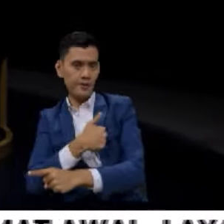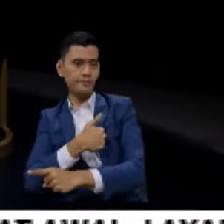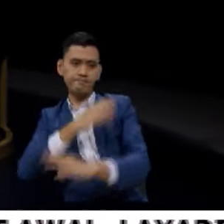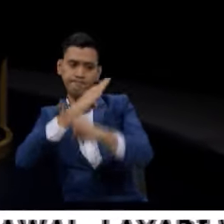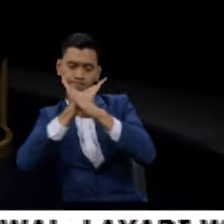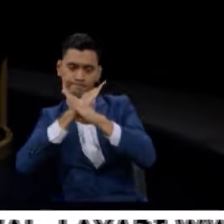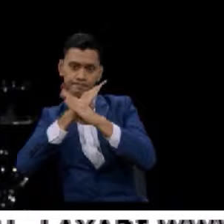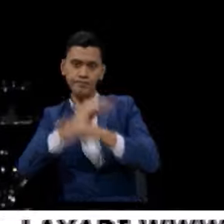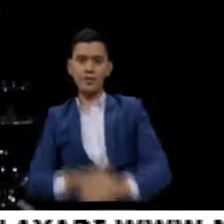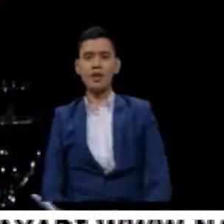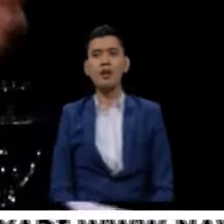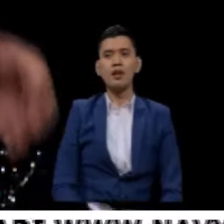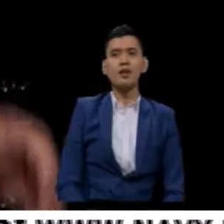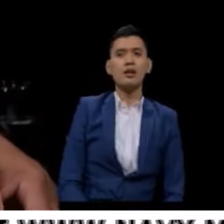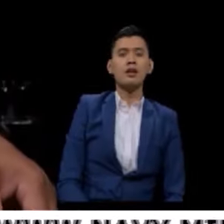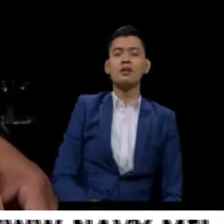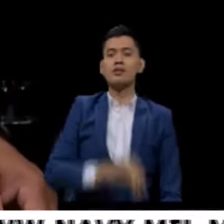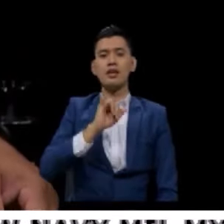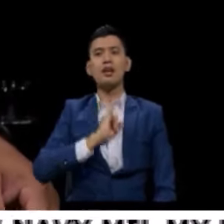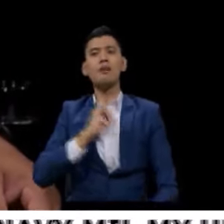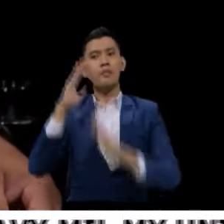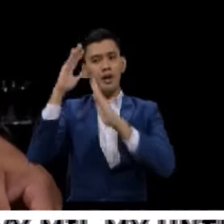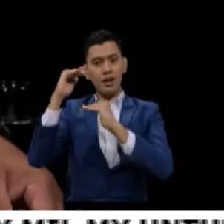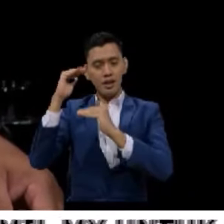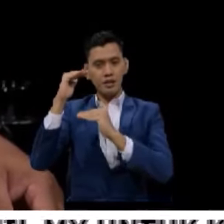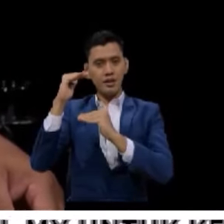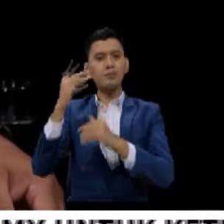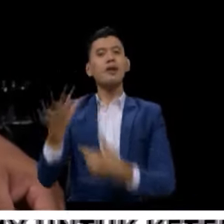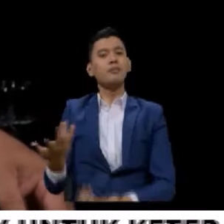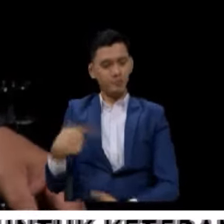sebagai saya jauh saya tidak